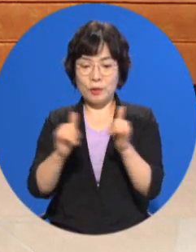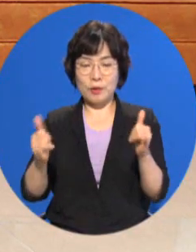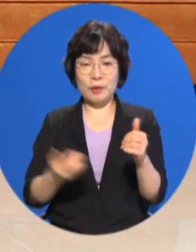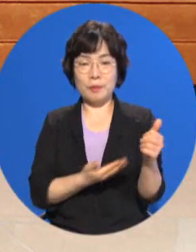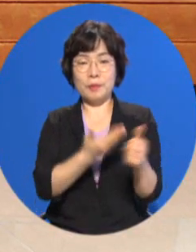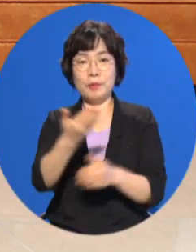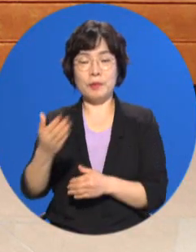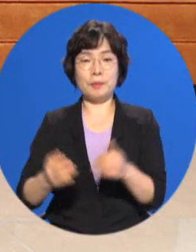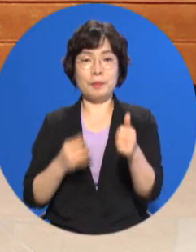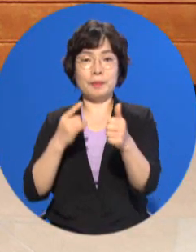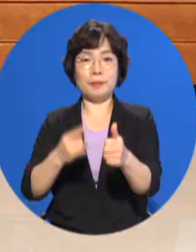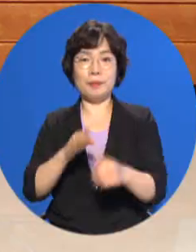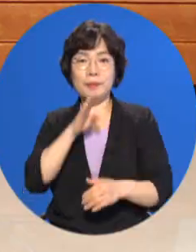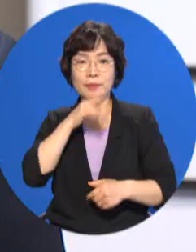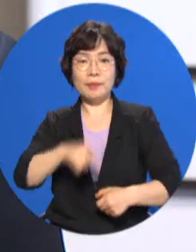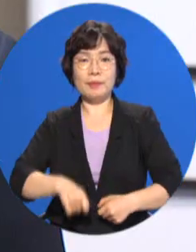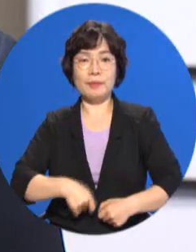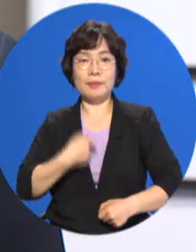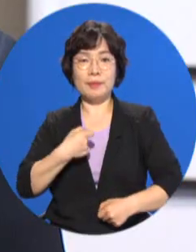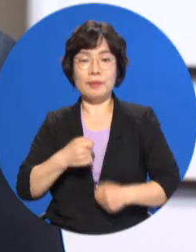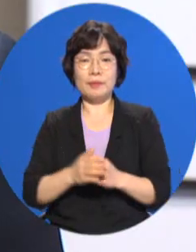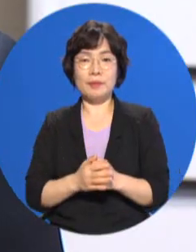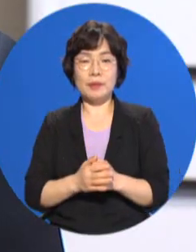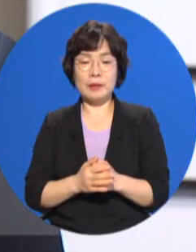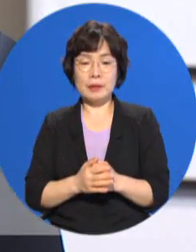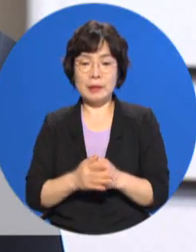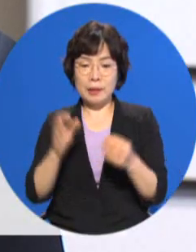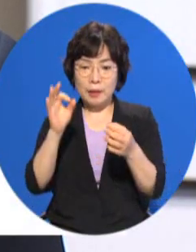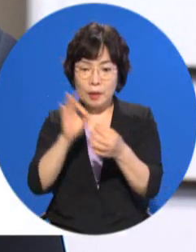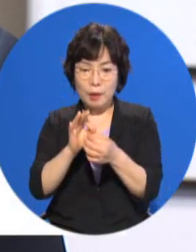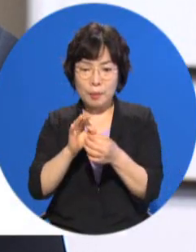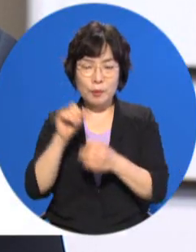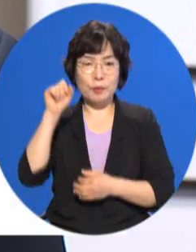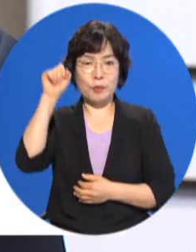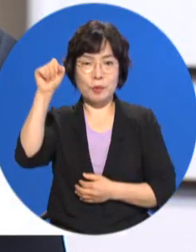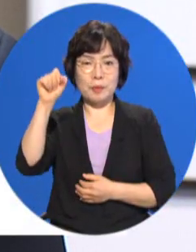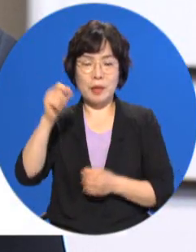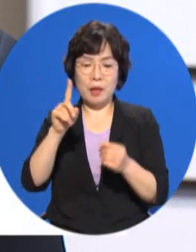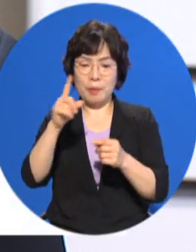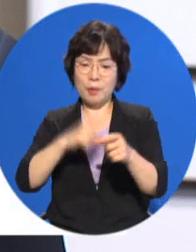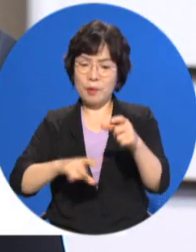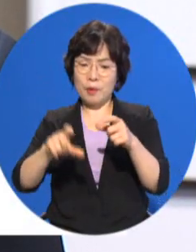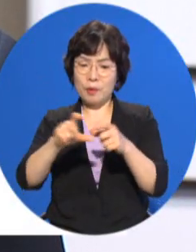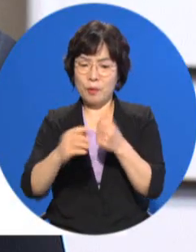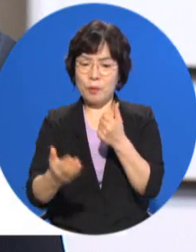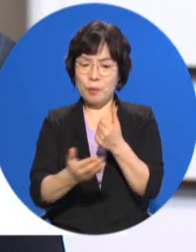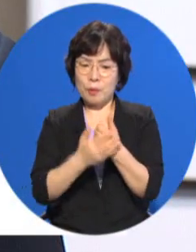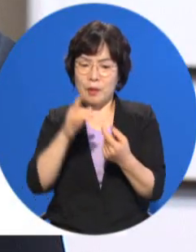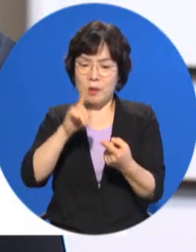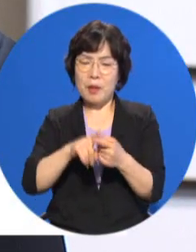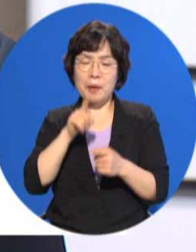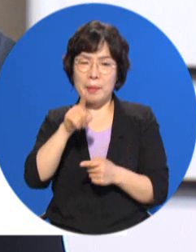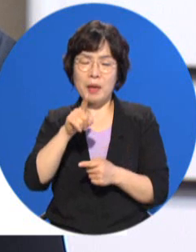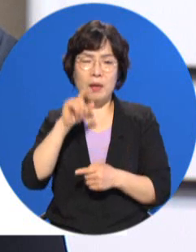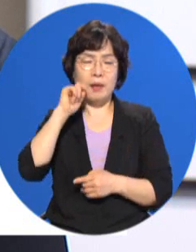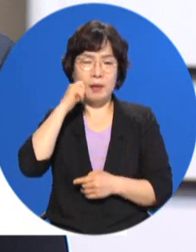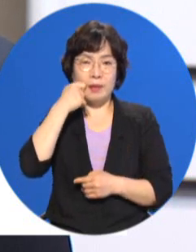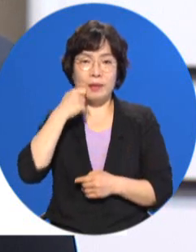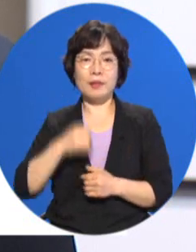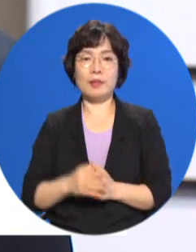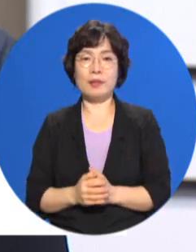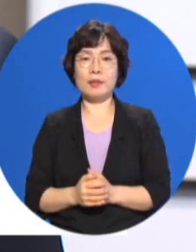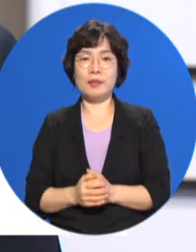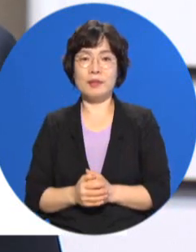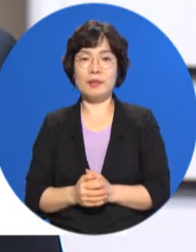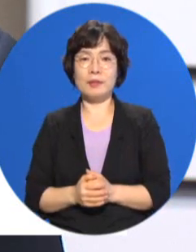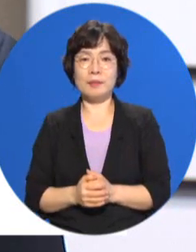시민들에게 정말 이번 열 번째 출마인데 한 번만 더 도와주십시오 이런 말이 나오지가 않더라고요.